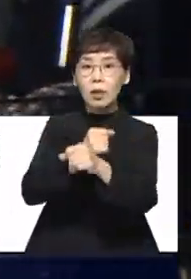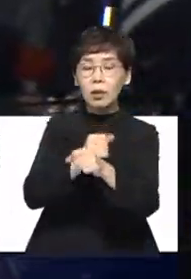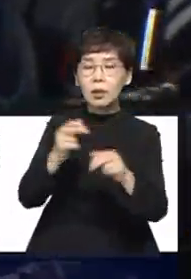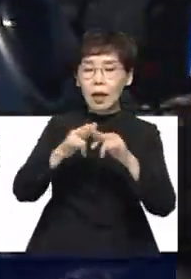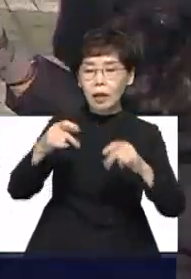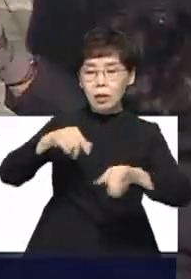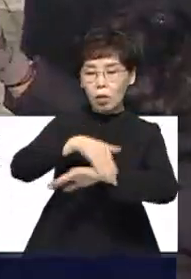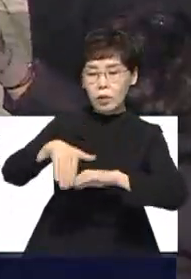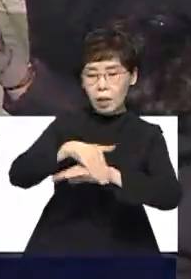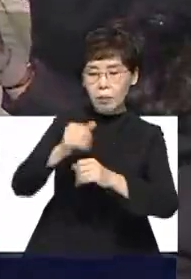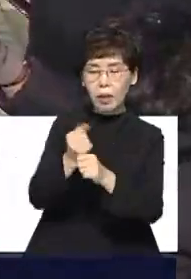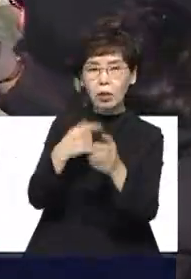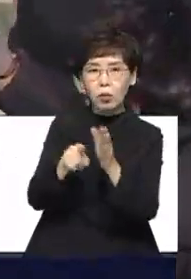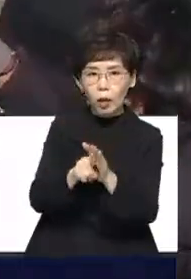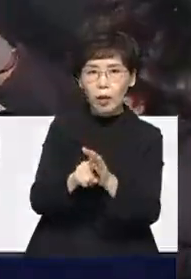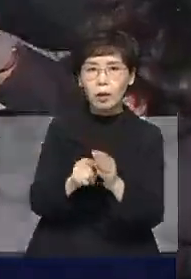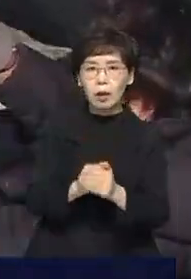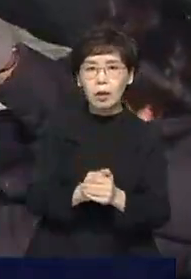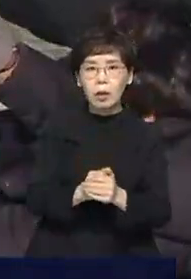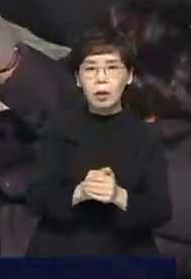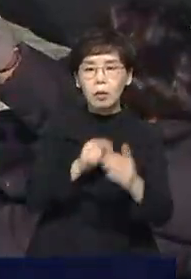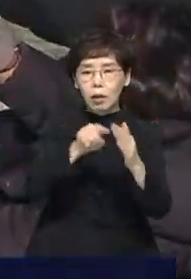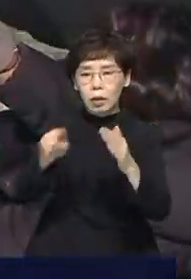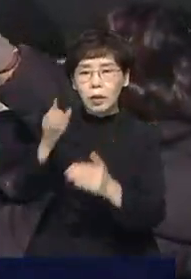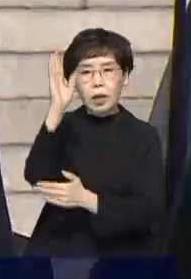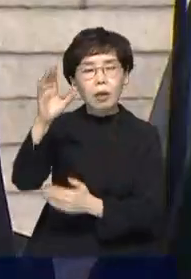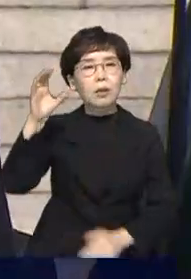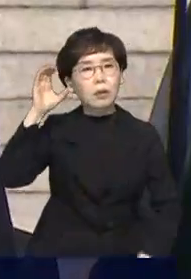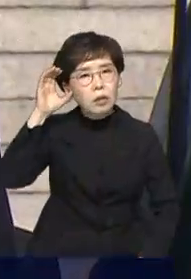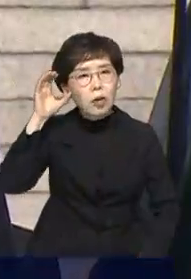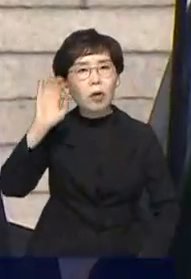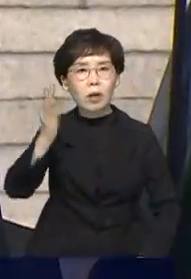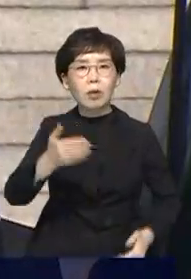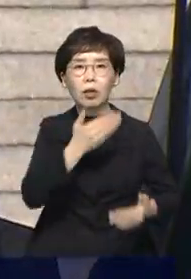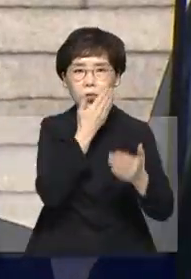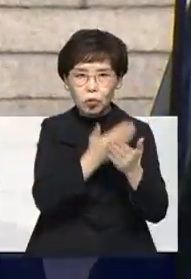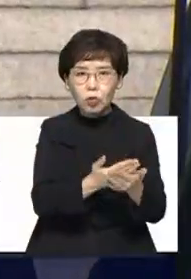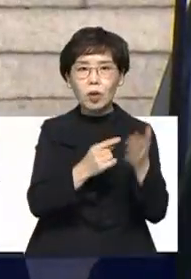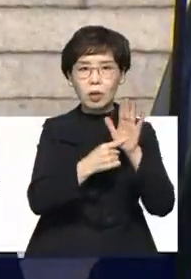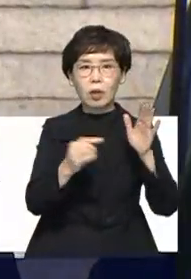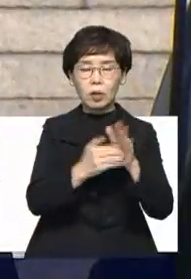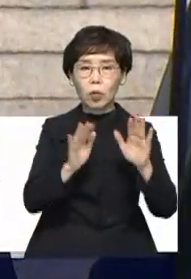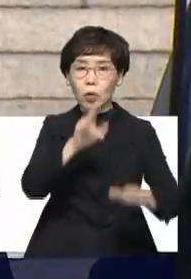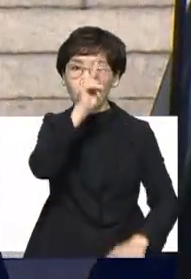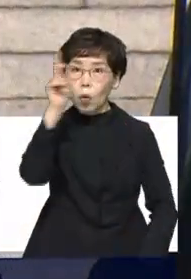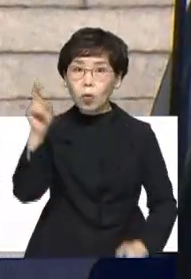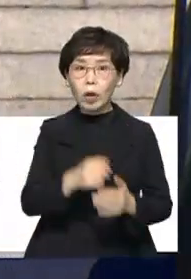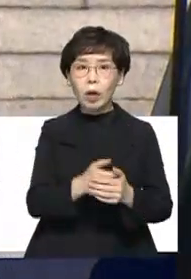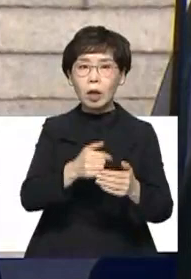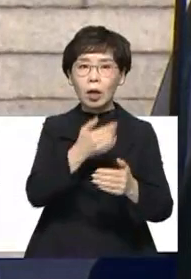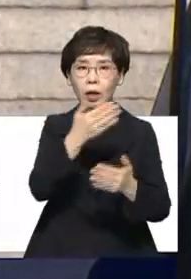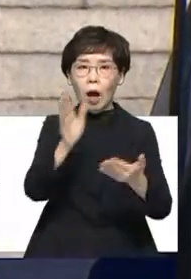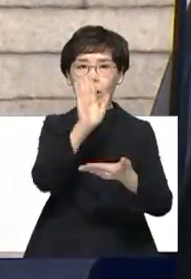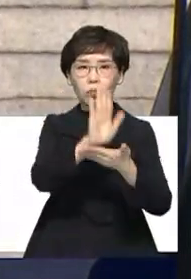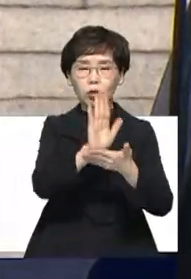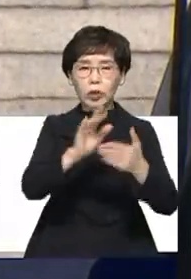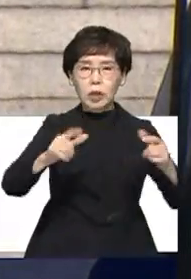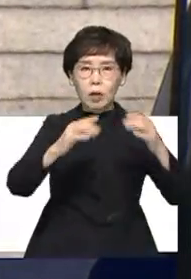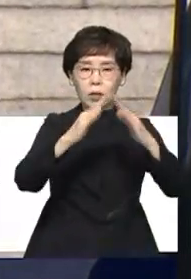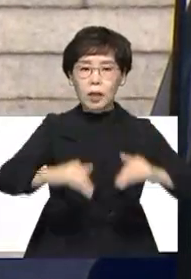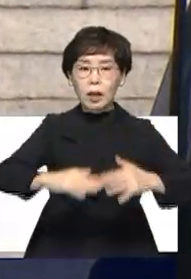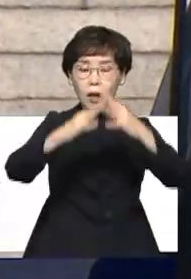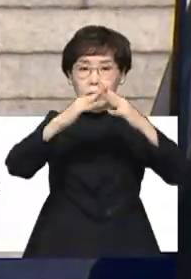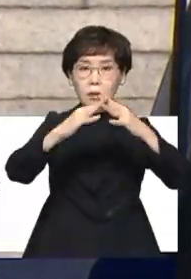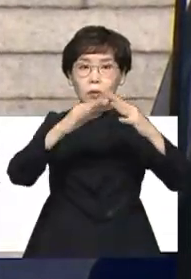장애인 정책 수립을 위한 현장 민심 청취의 중요성을 강조했습니다. 오늘 오후엔 강북 지역 재건축 정비구역을